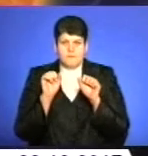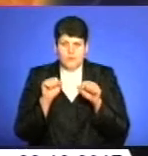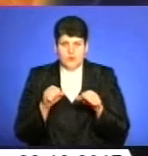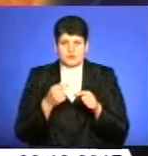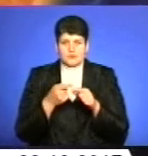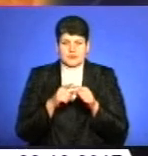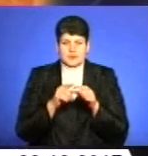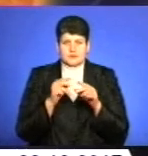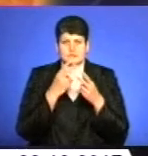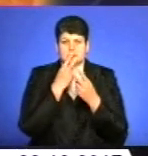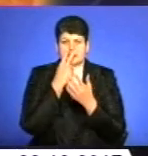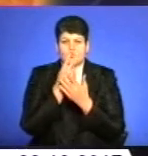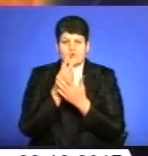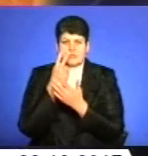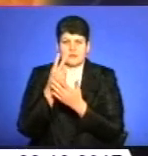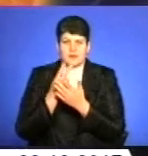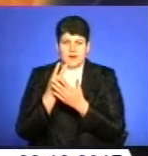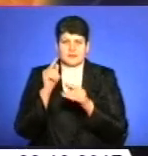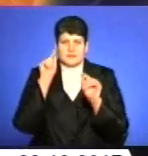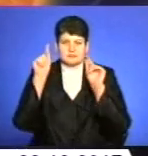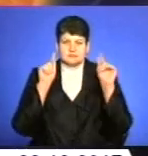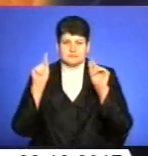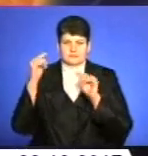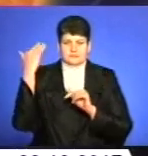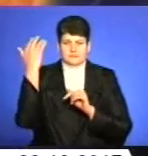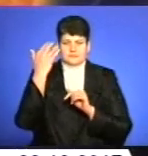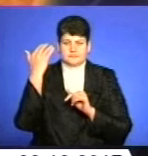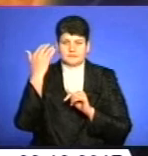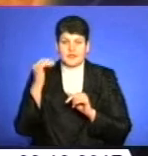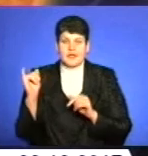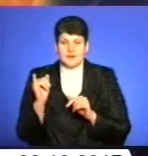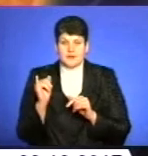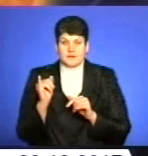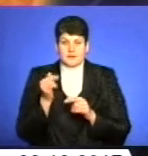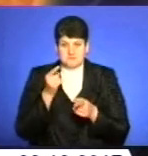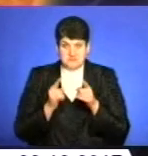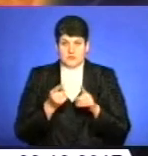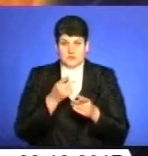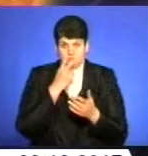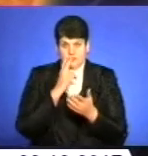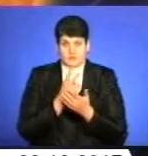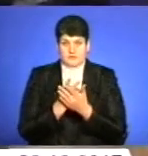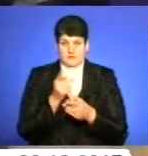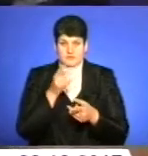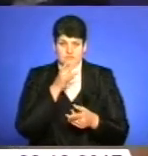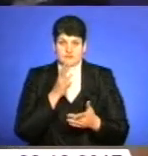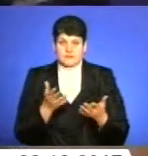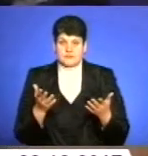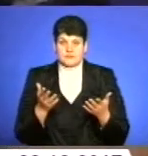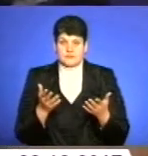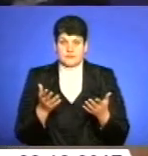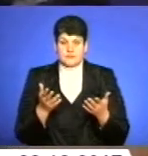об'єкти спостерігати. Я маю на увазі небесні об'єкти, дійсно, в реальному часі. У